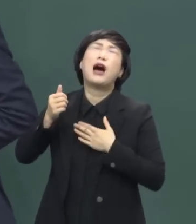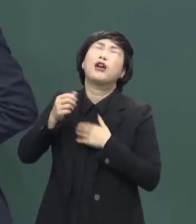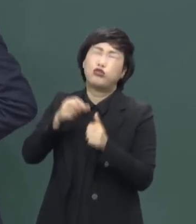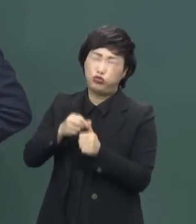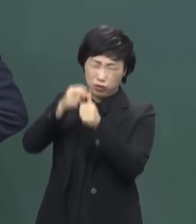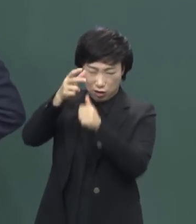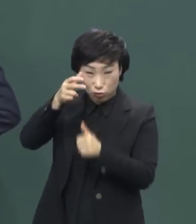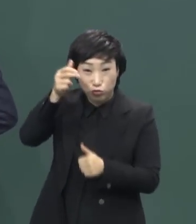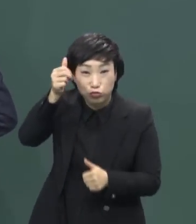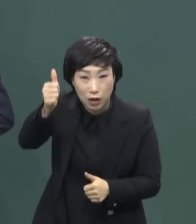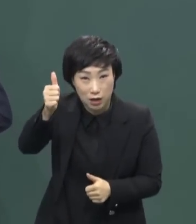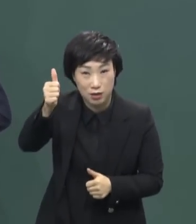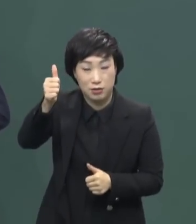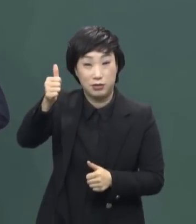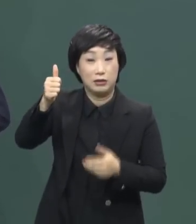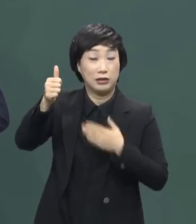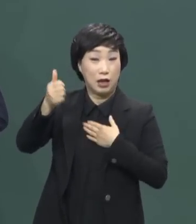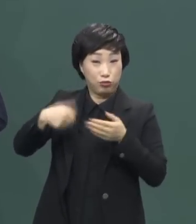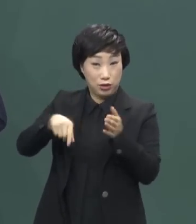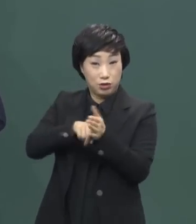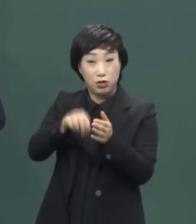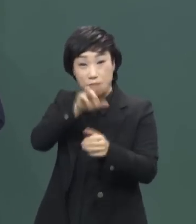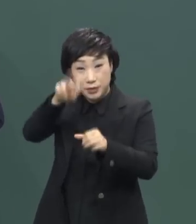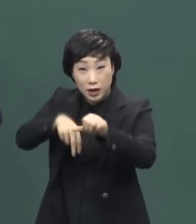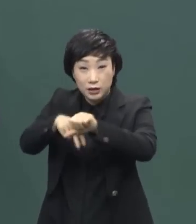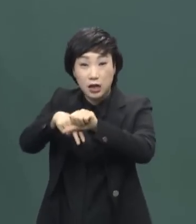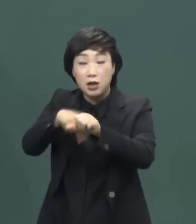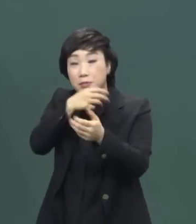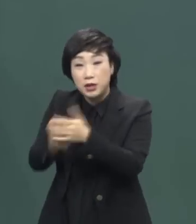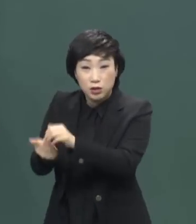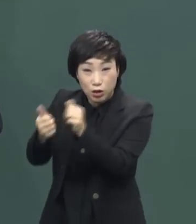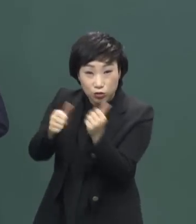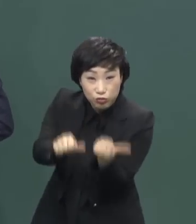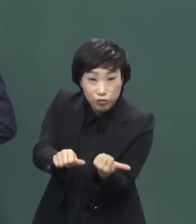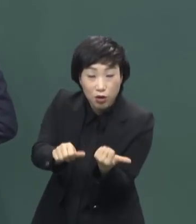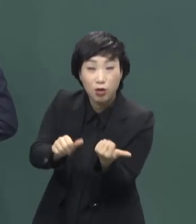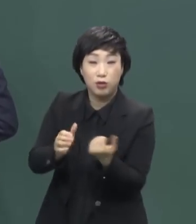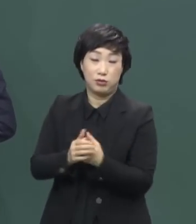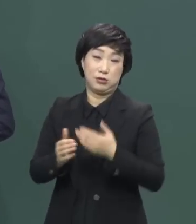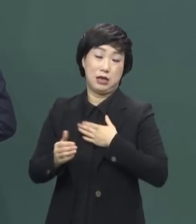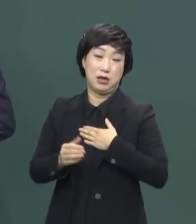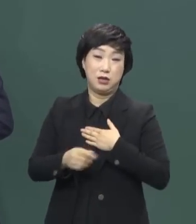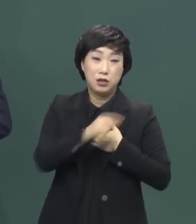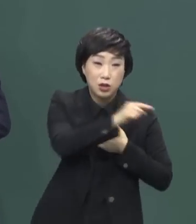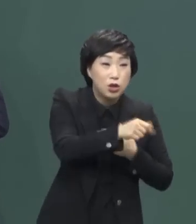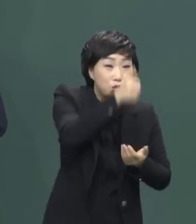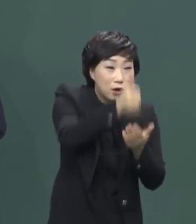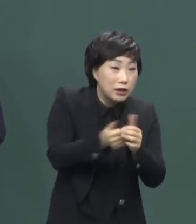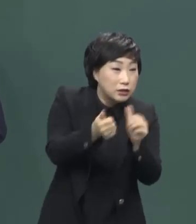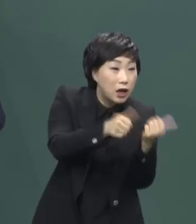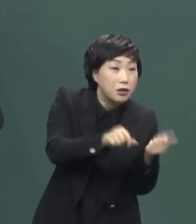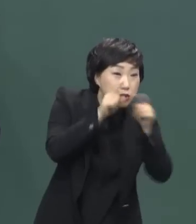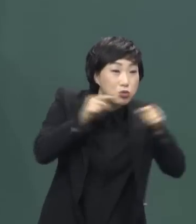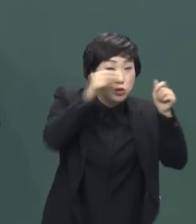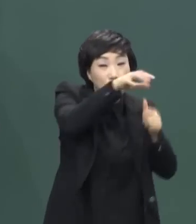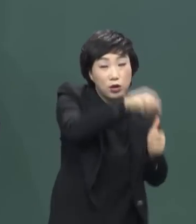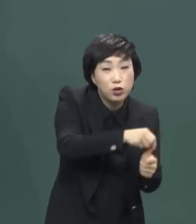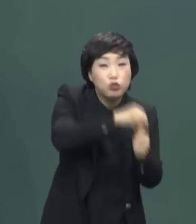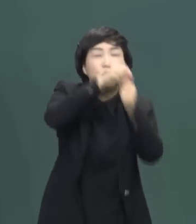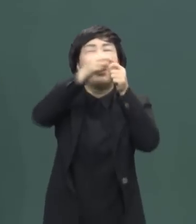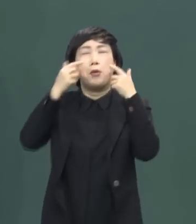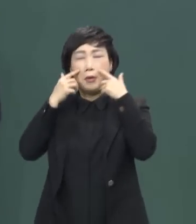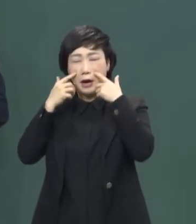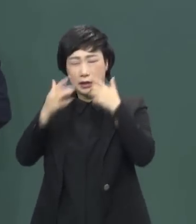구세주요. 나를 위해 십자가에 달려 피 흘려 죽으시고 나를 죄와 사망과 지옥에서